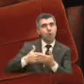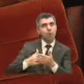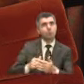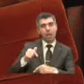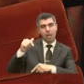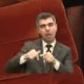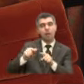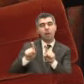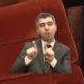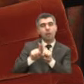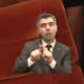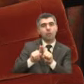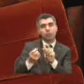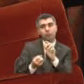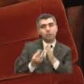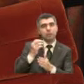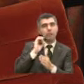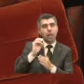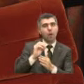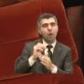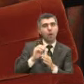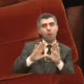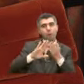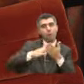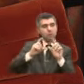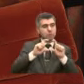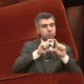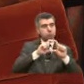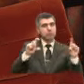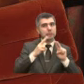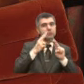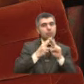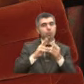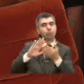محمد السادس للنهوض بالأعمال الاجتماعية للقيمين الدينيين بمقتضى الظهير الشريف المؤرخ